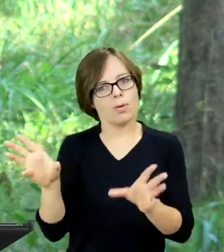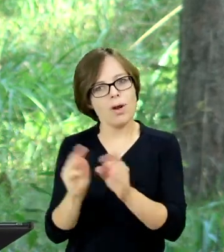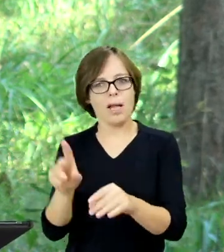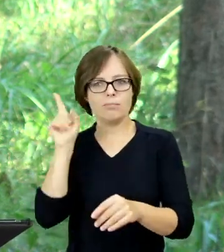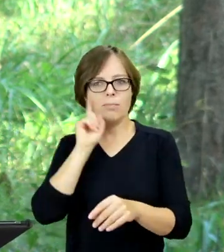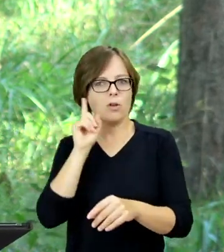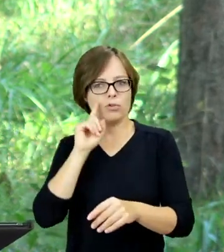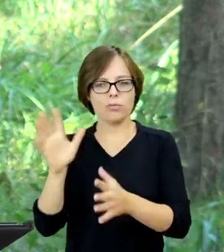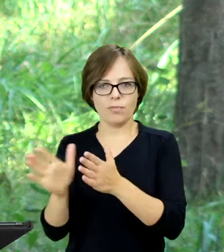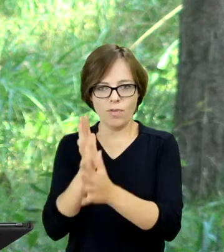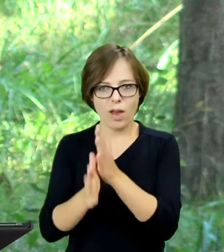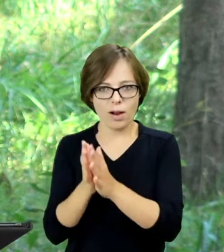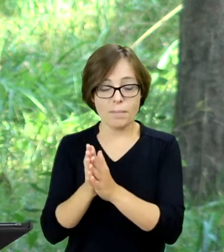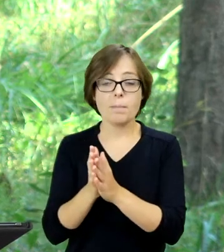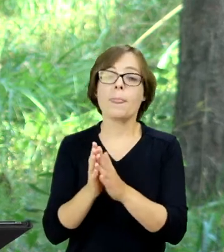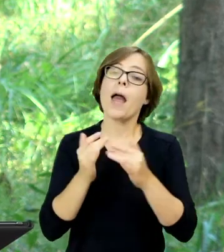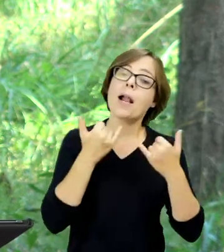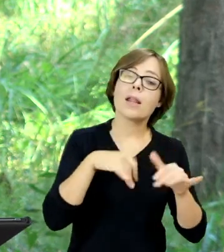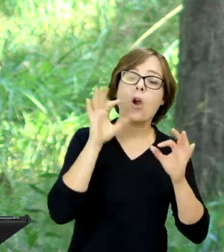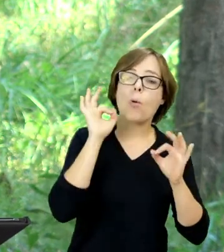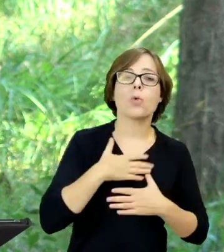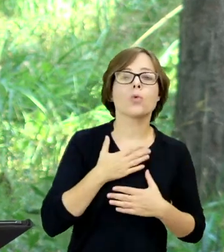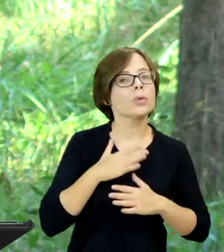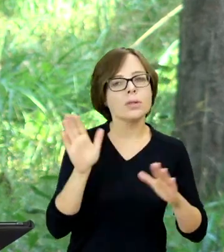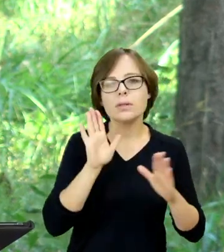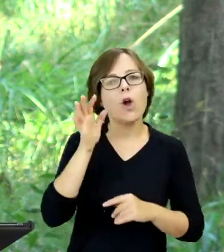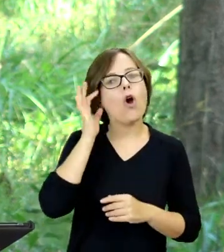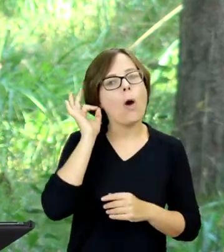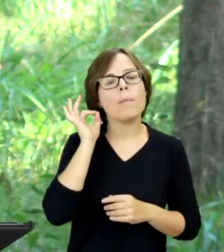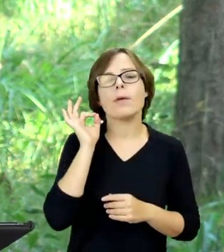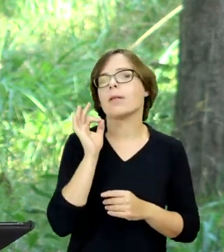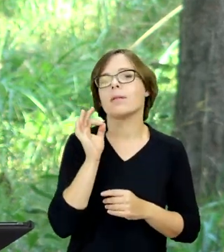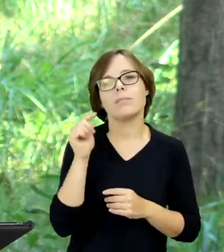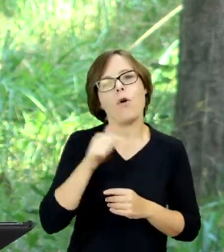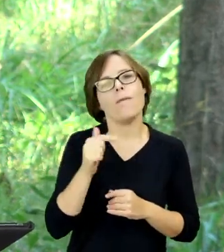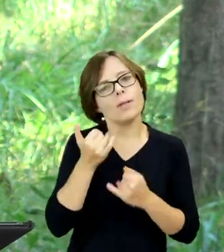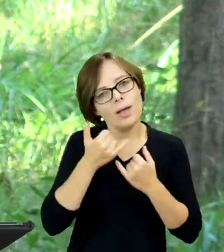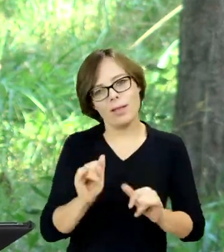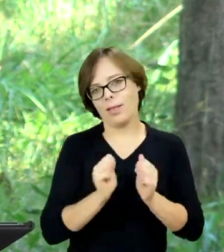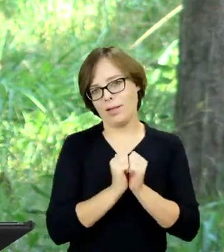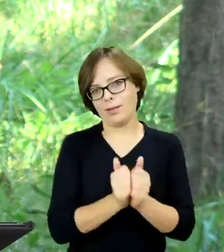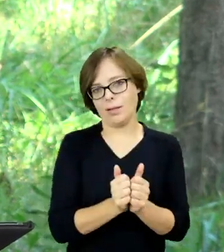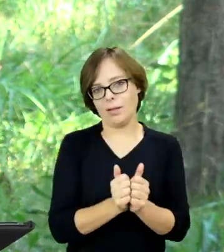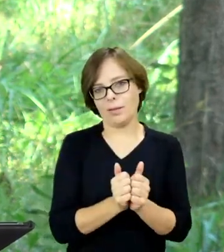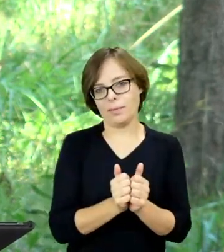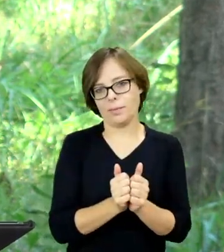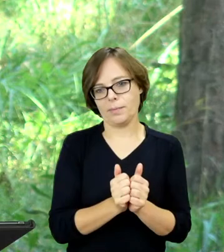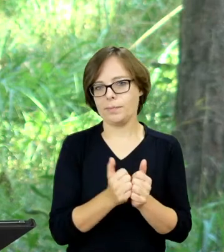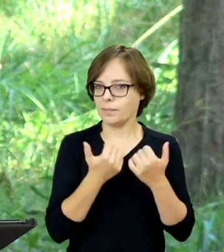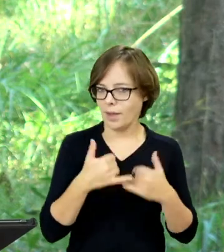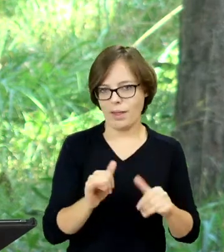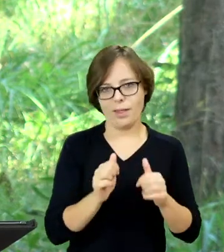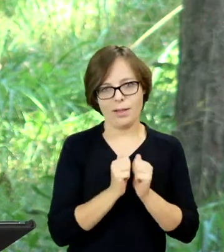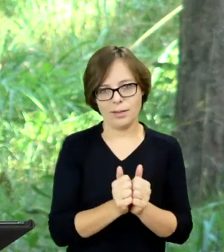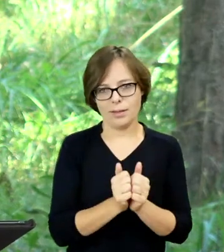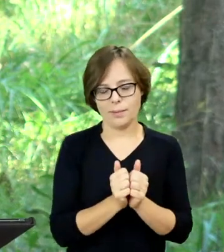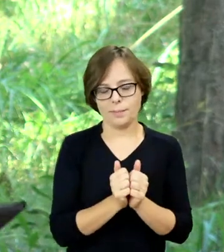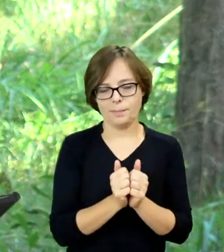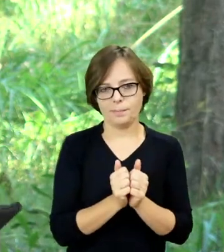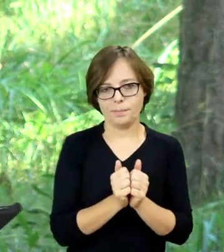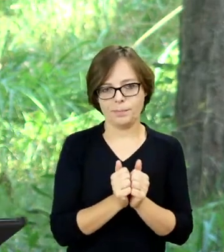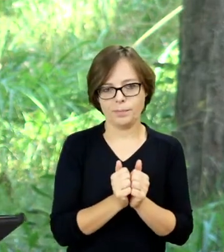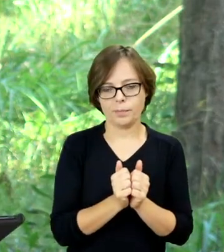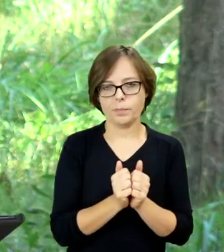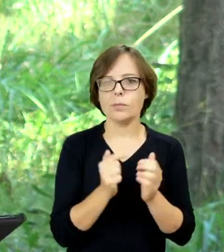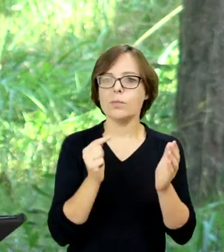mężczyznami. Były takie, które uważały, że kobiety mają do spełnienia inną, zgoła inną rolę. I to też